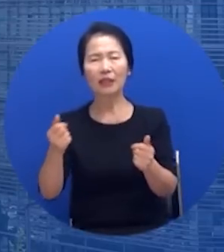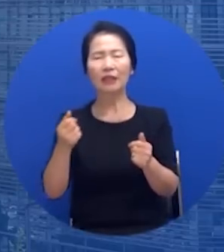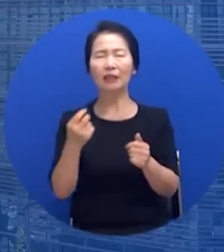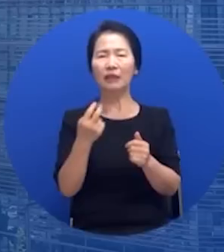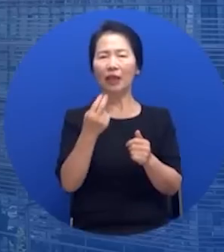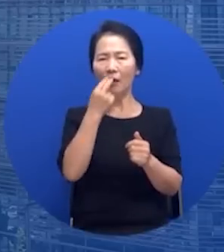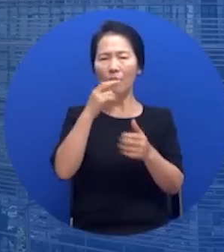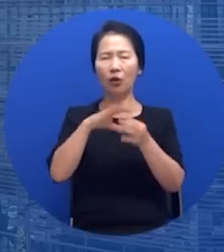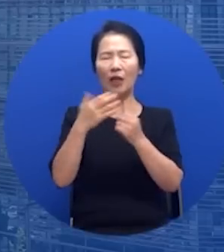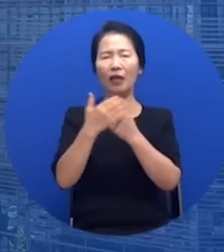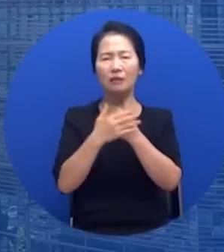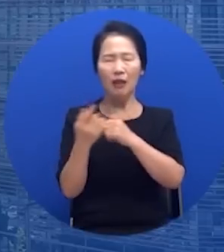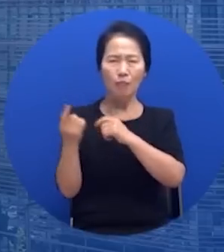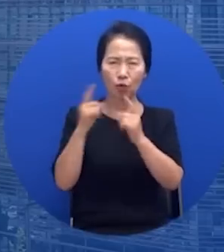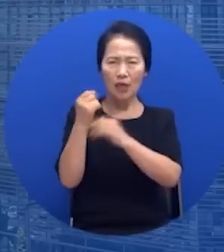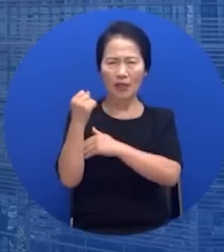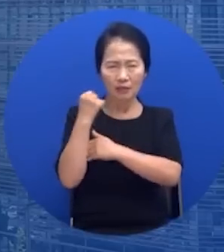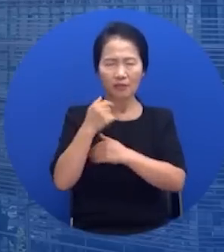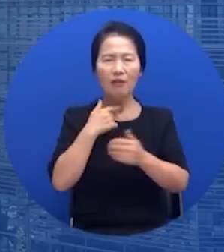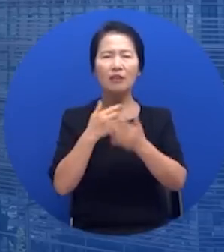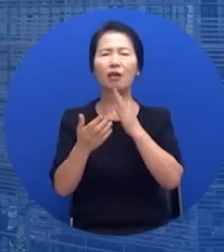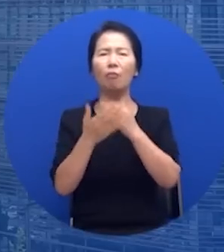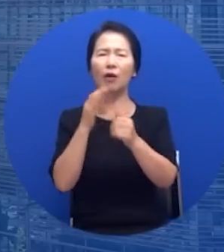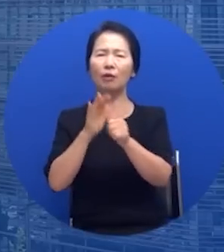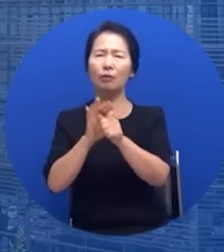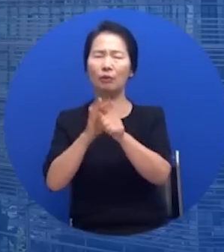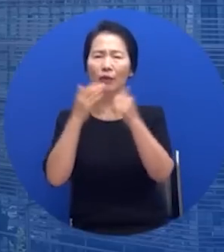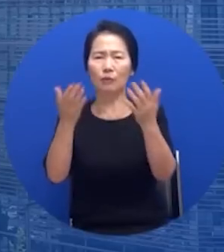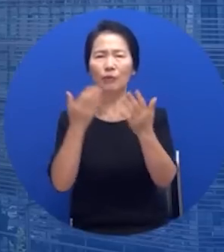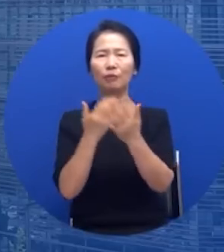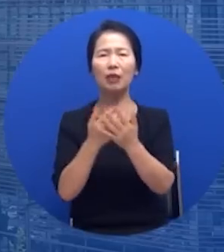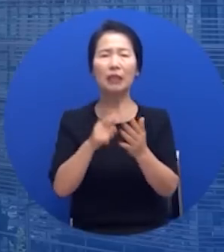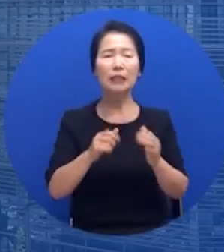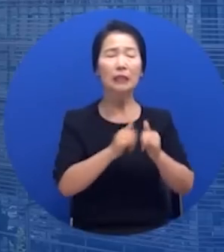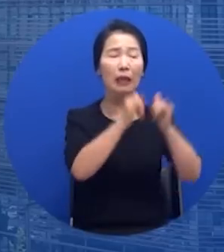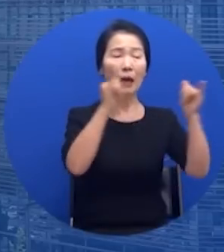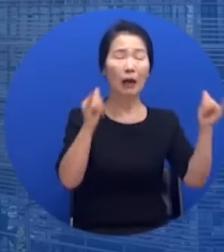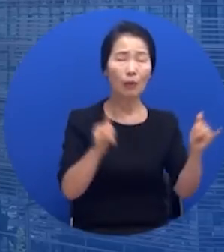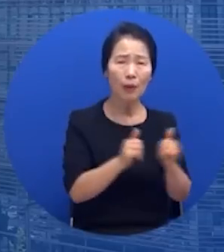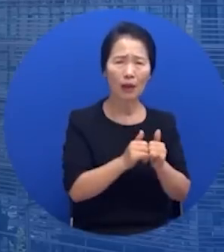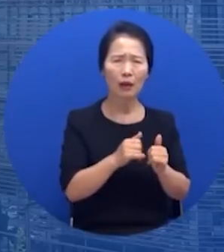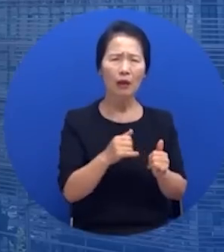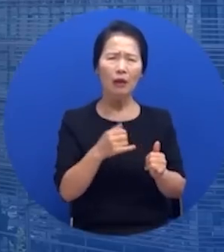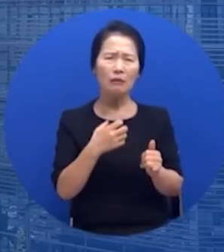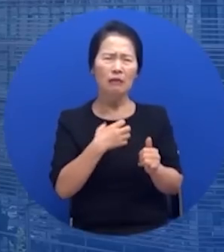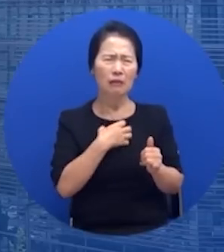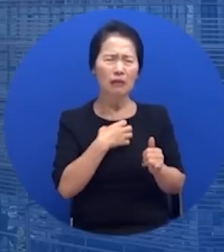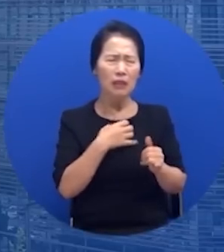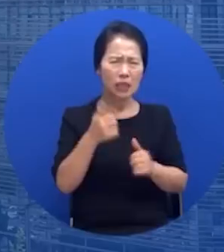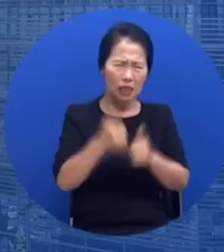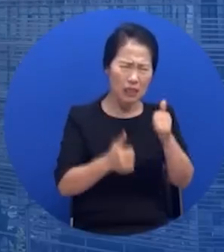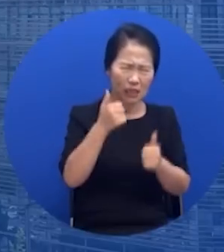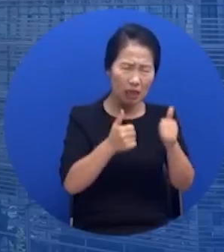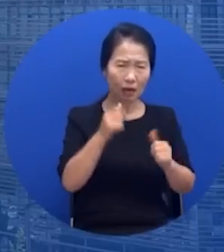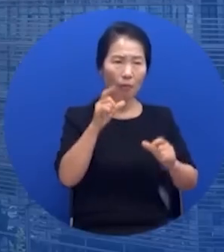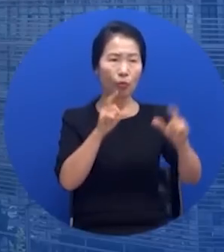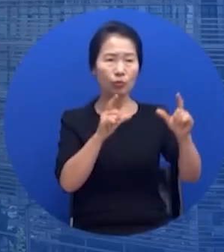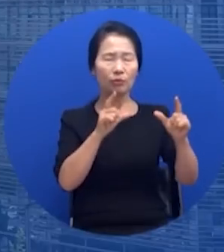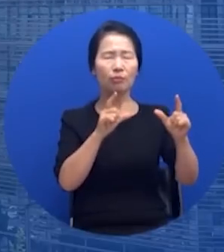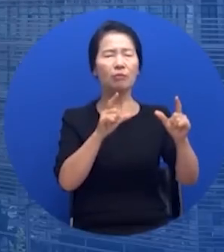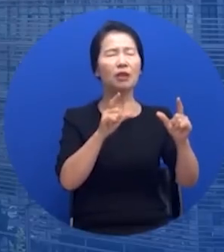체험하게 해주시기를 소원합니다. 그리하여 이 사회의 거친 경쟁 구도가